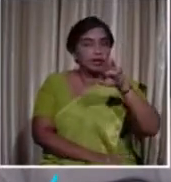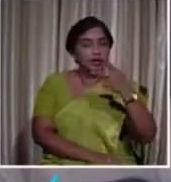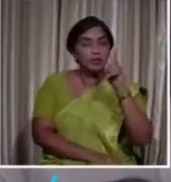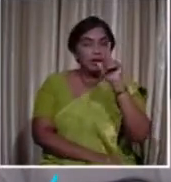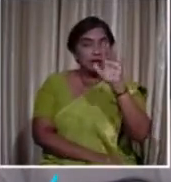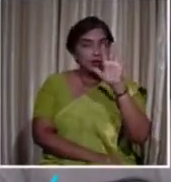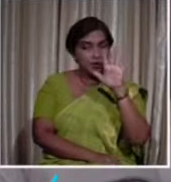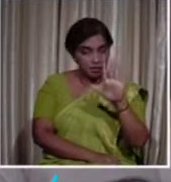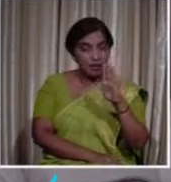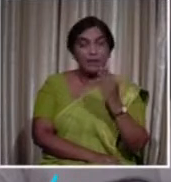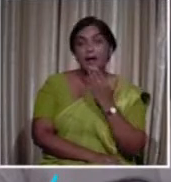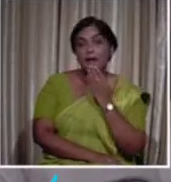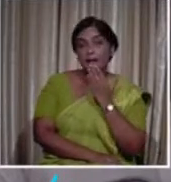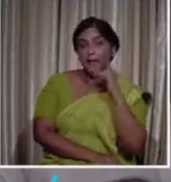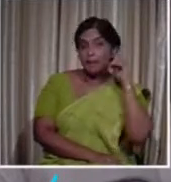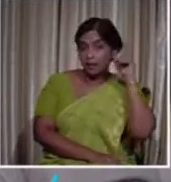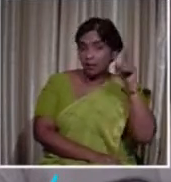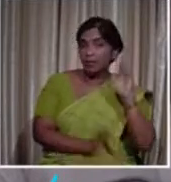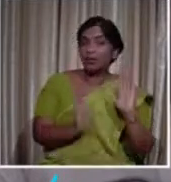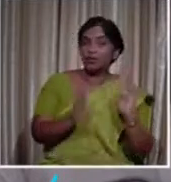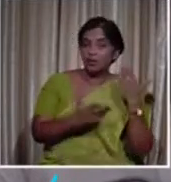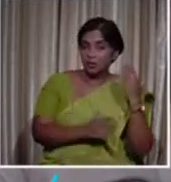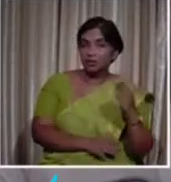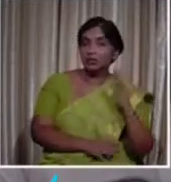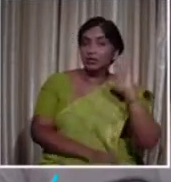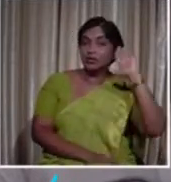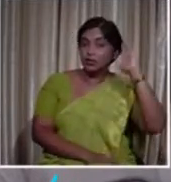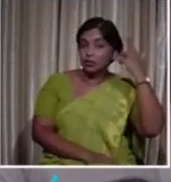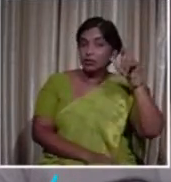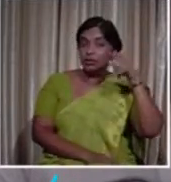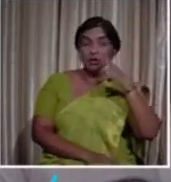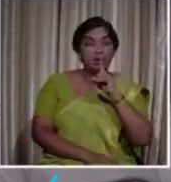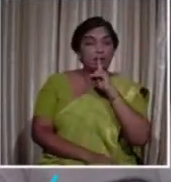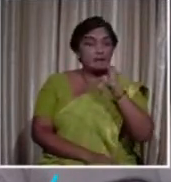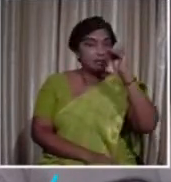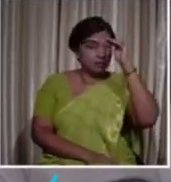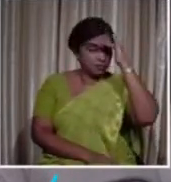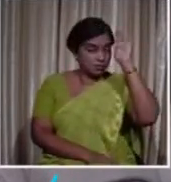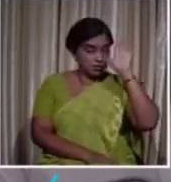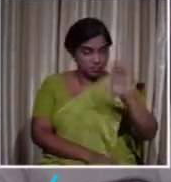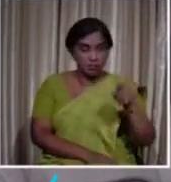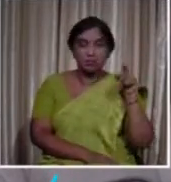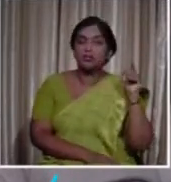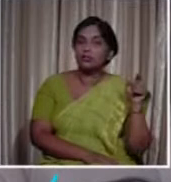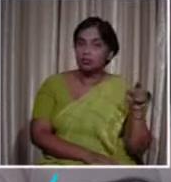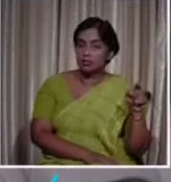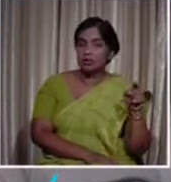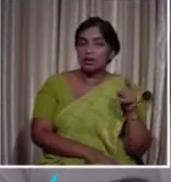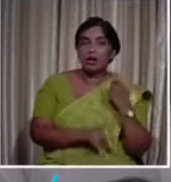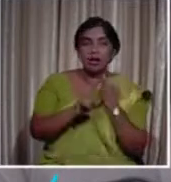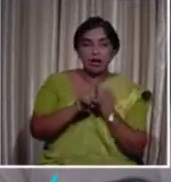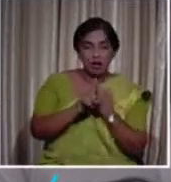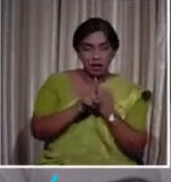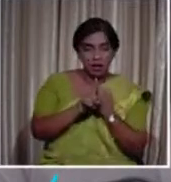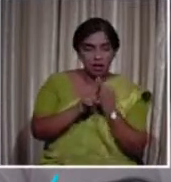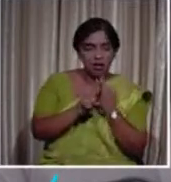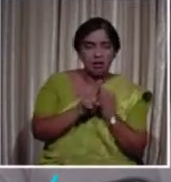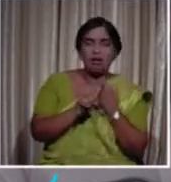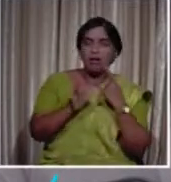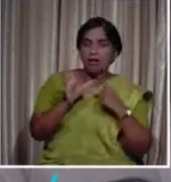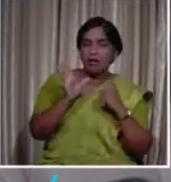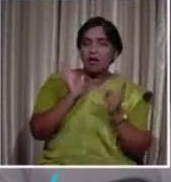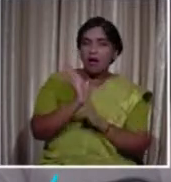1975 अमेरिकावे बिहिवेच्च सुविशेषम कथानायक वरयेकु वन कार्ल बर्टी